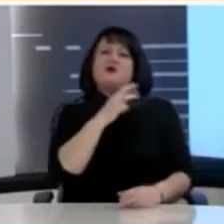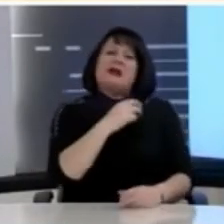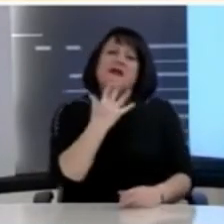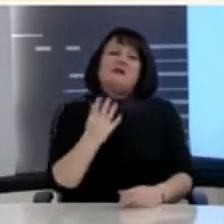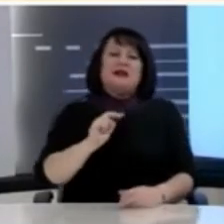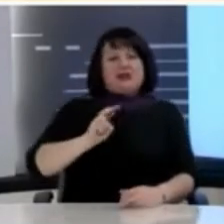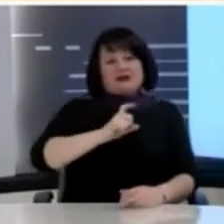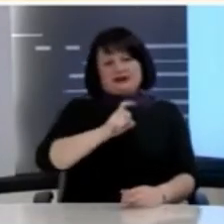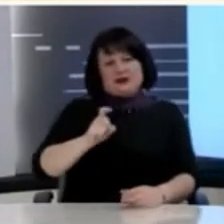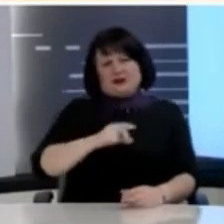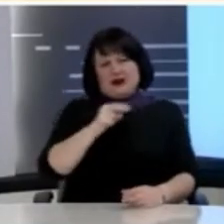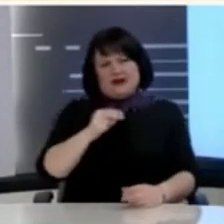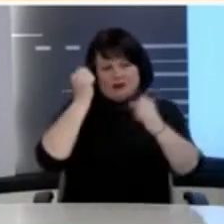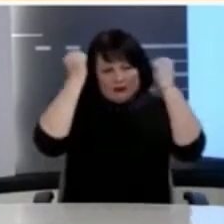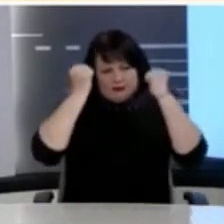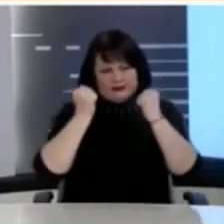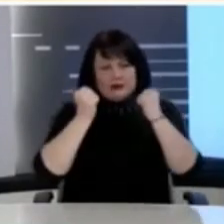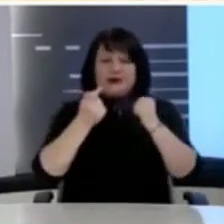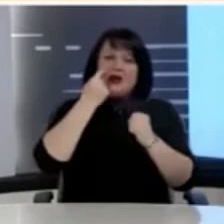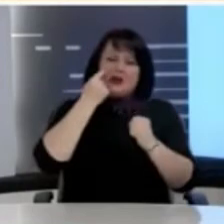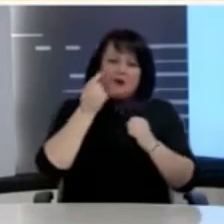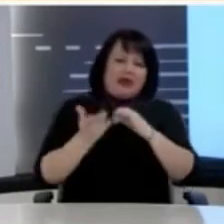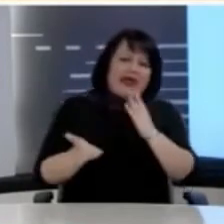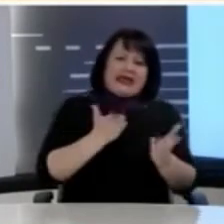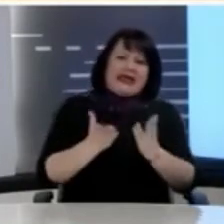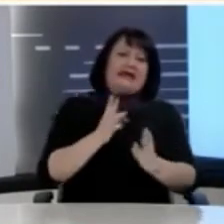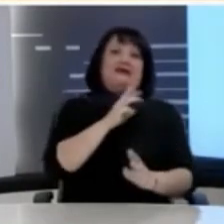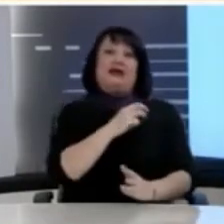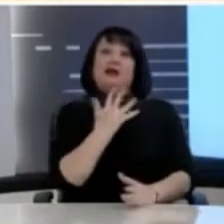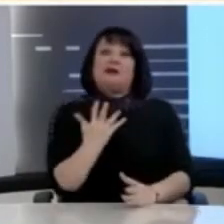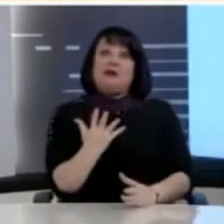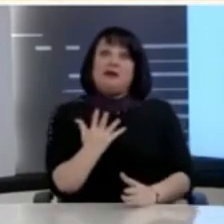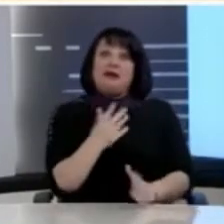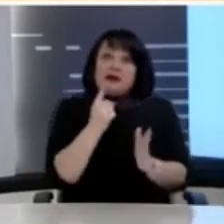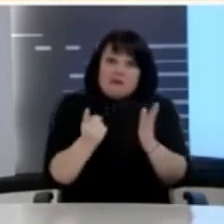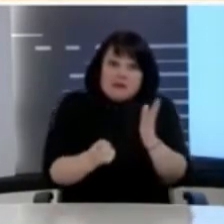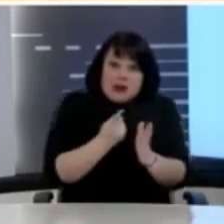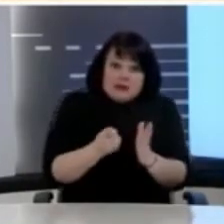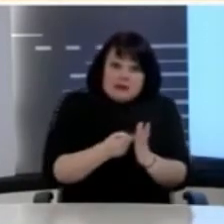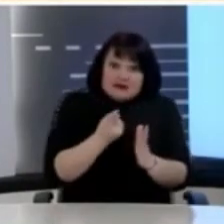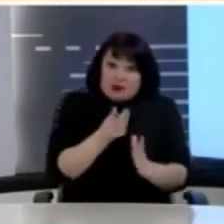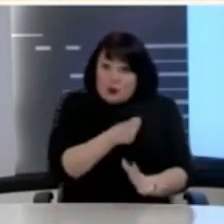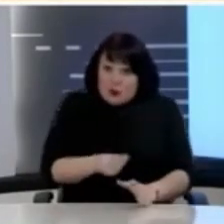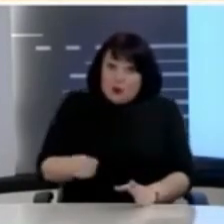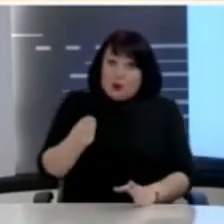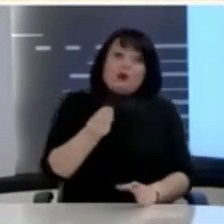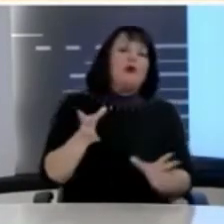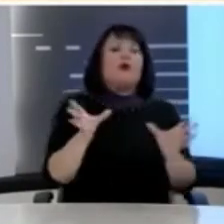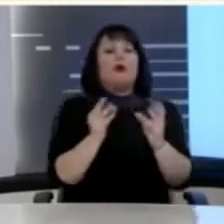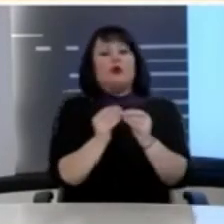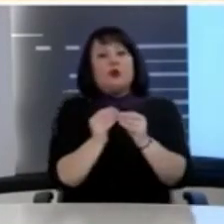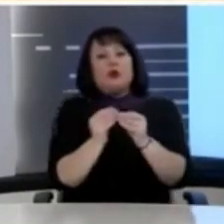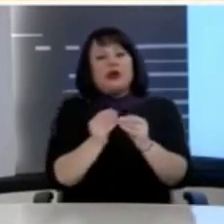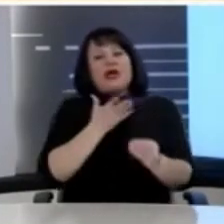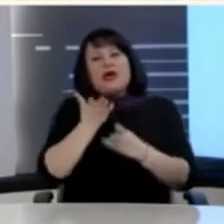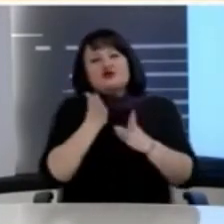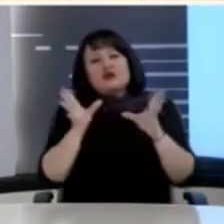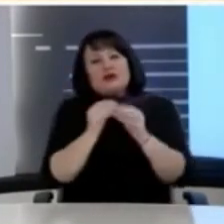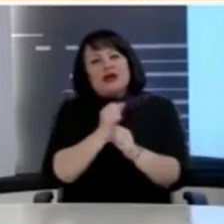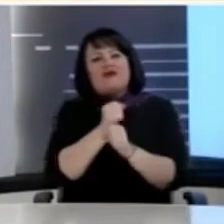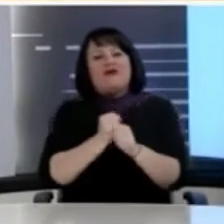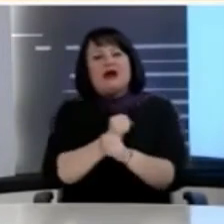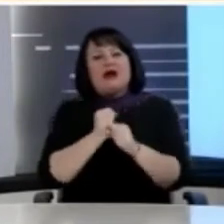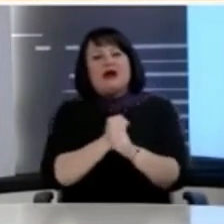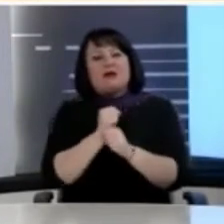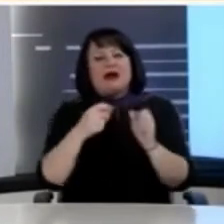δισεκατομμύρια. Και έτσι να το πάρουμε, με τα 35 είναι μια μισή φορά όσο το σύνολο της φαρμακευτικής δαπάνης στα